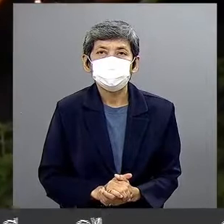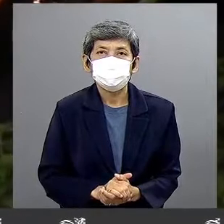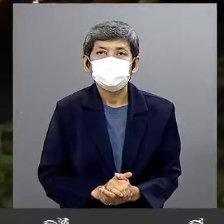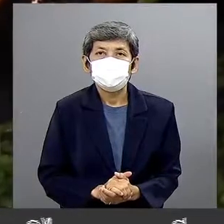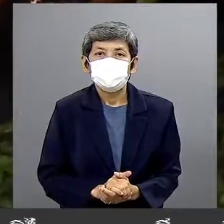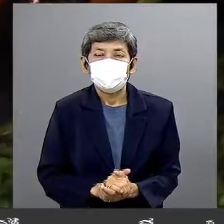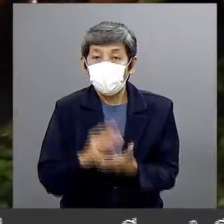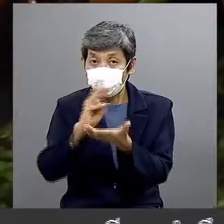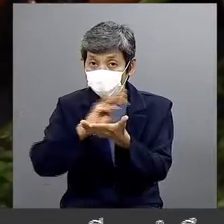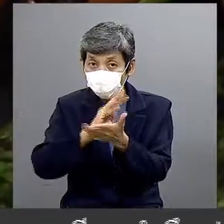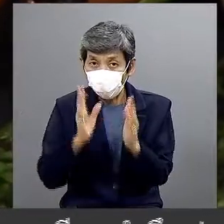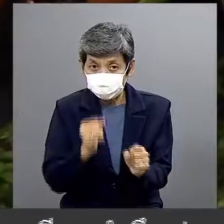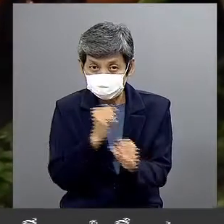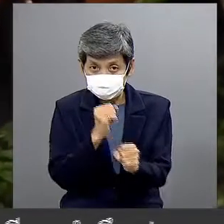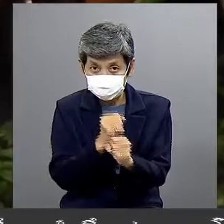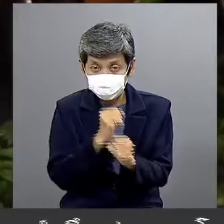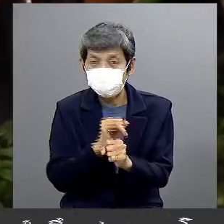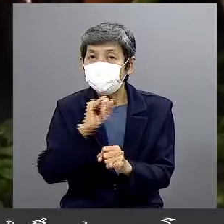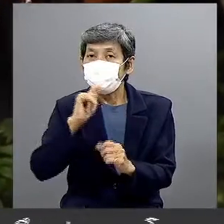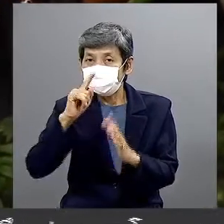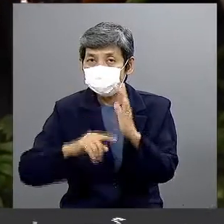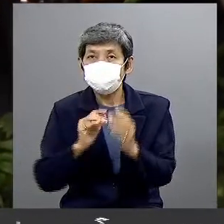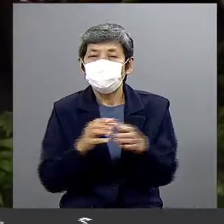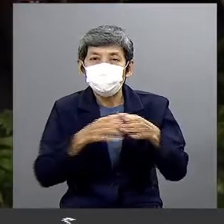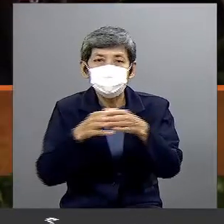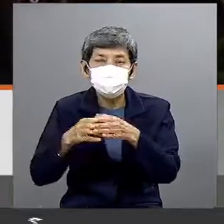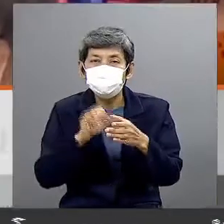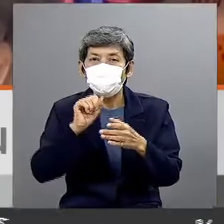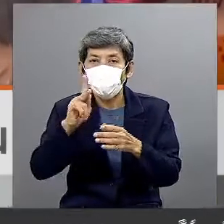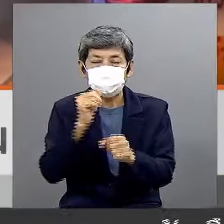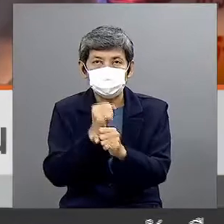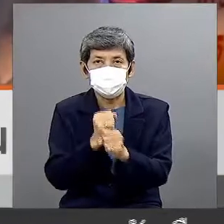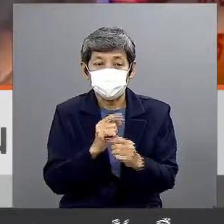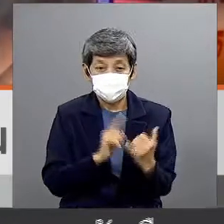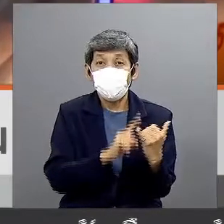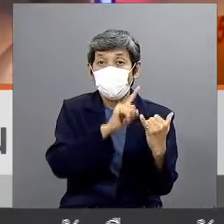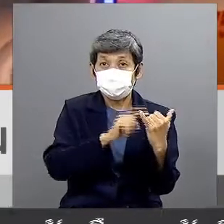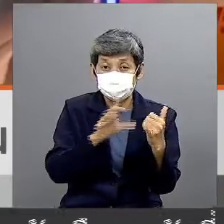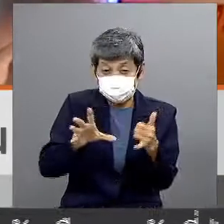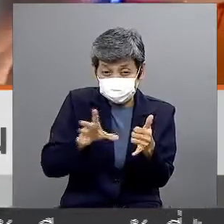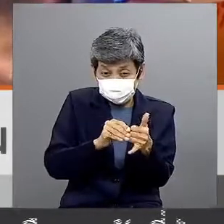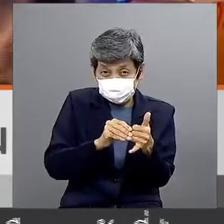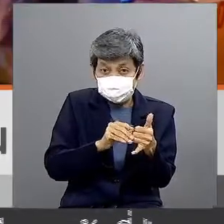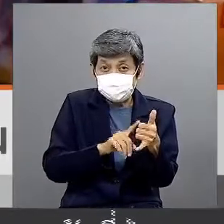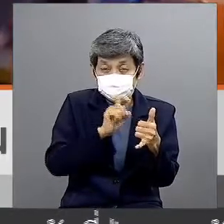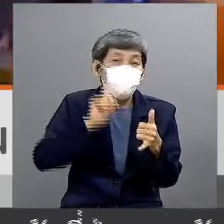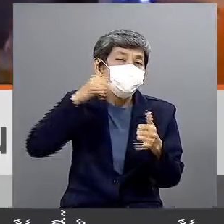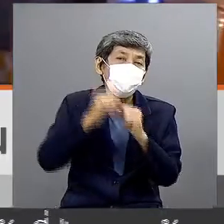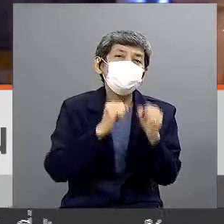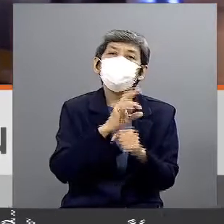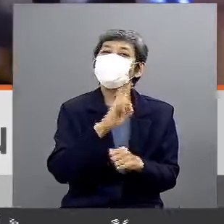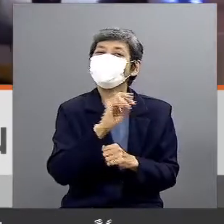ใต้เต็กเซี่ยงตึ๊งหรือว่าทีมสก๊อตก็ได้เคลื่อนย้ายศพจากการติดเชื้อเปิด 19เป็นหญิงอายุ 72ปี